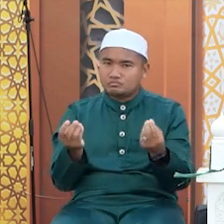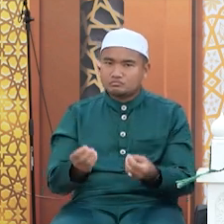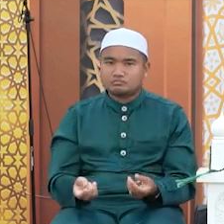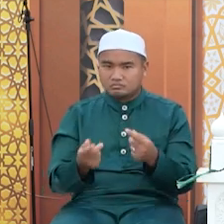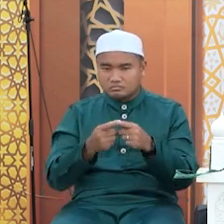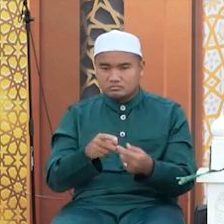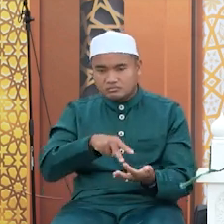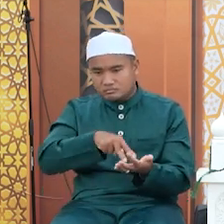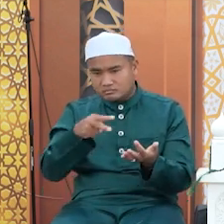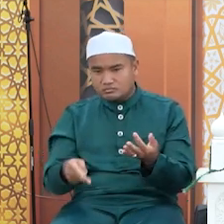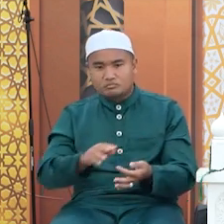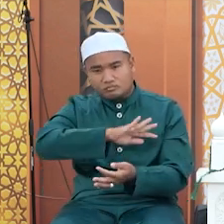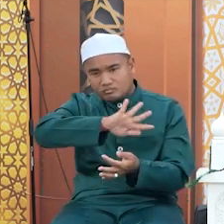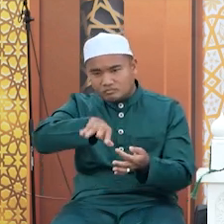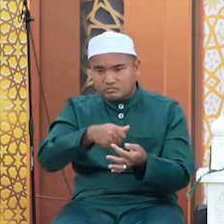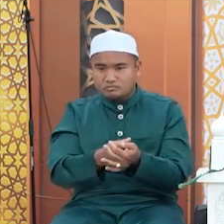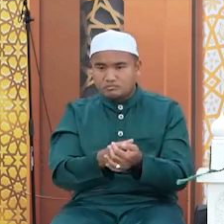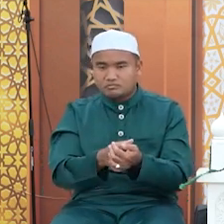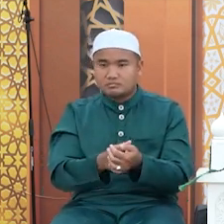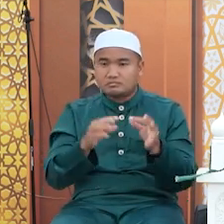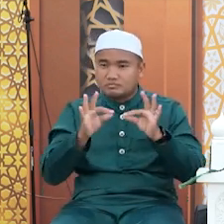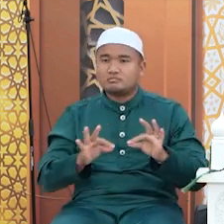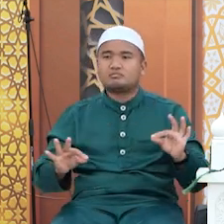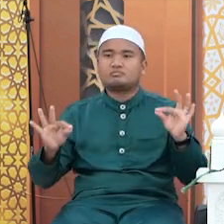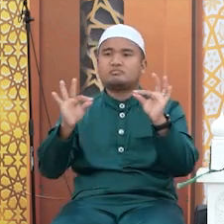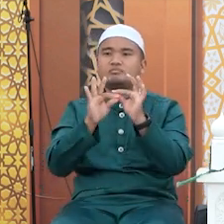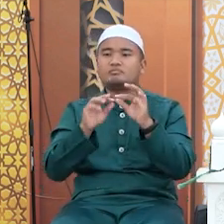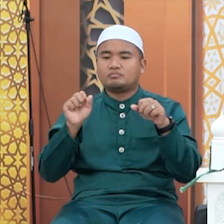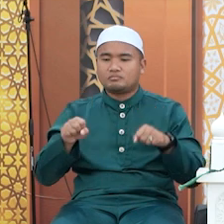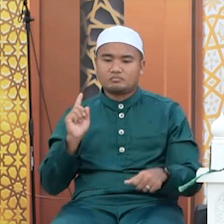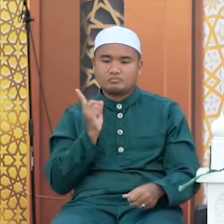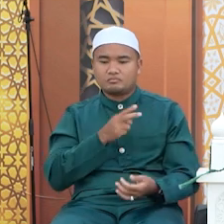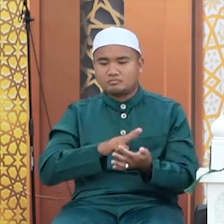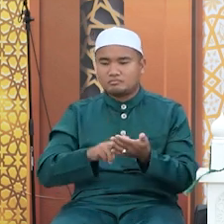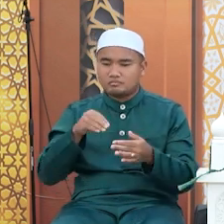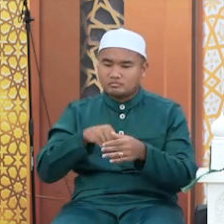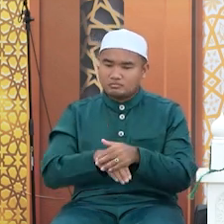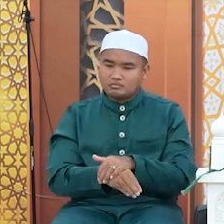boleh baca dalam nas ilahi, dalam Quran, dalam hadis.